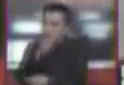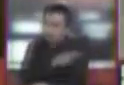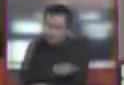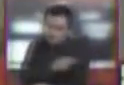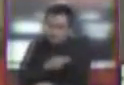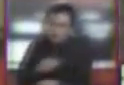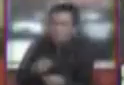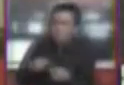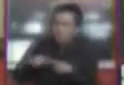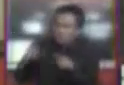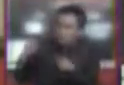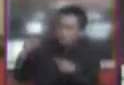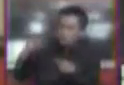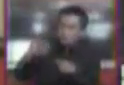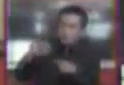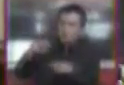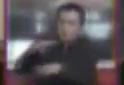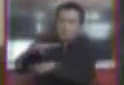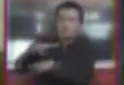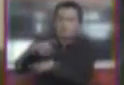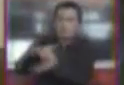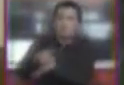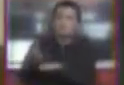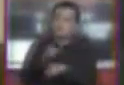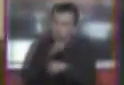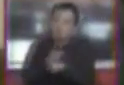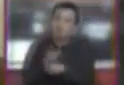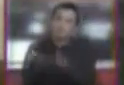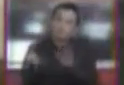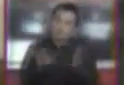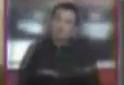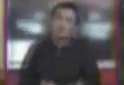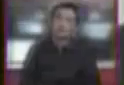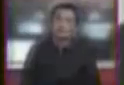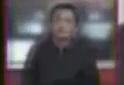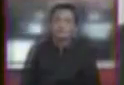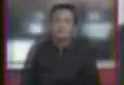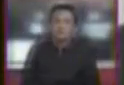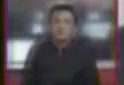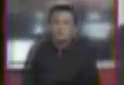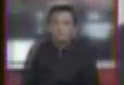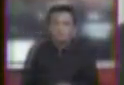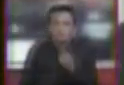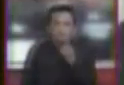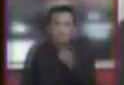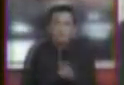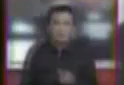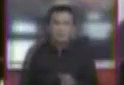Pero pasado alas 10 kagabi, tuluyan na siyang binawian ng buhay.